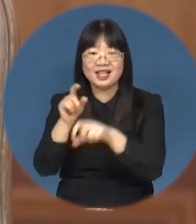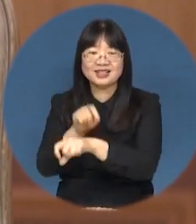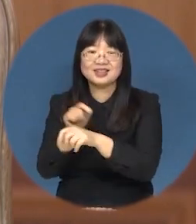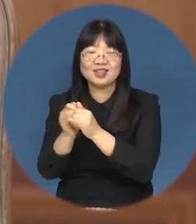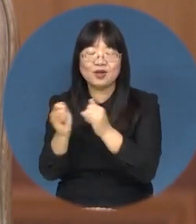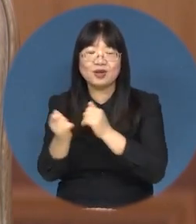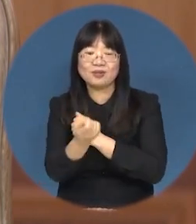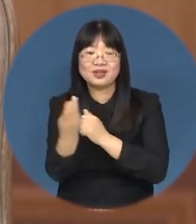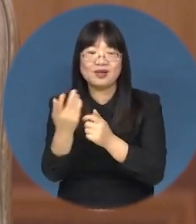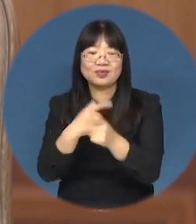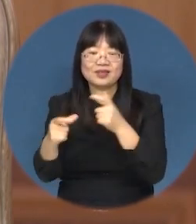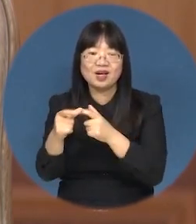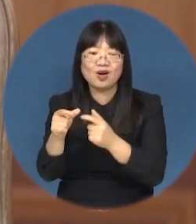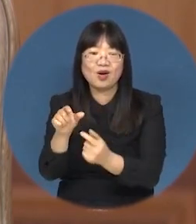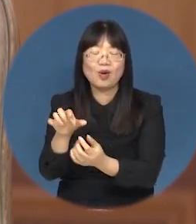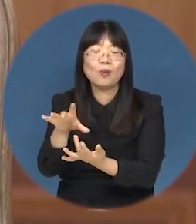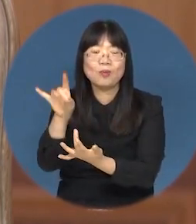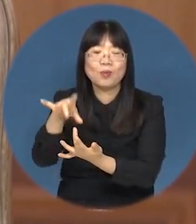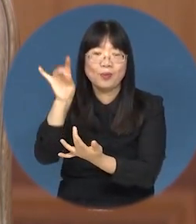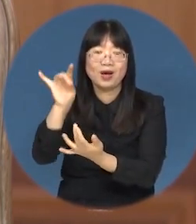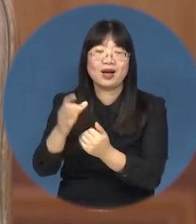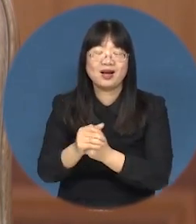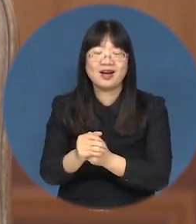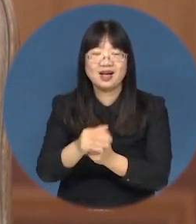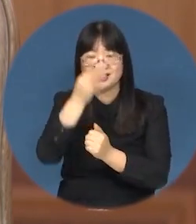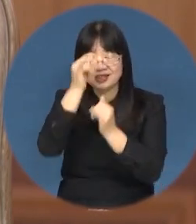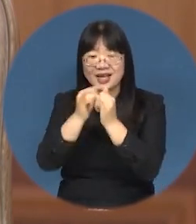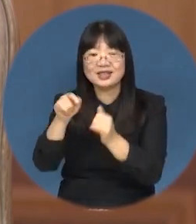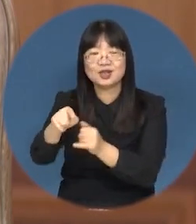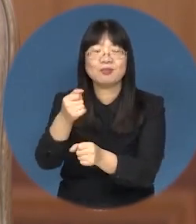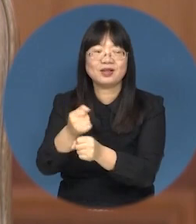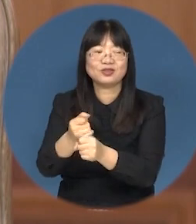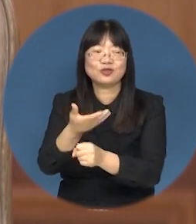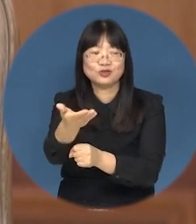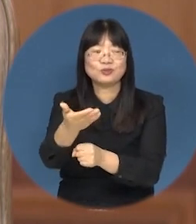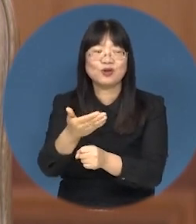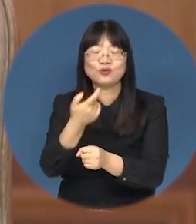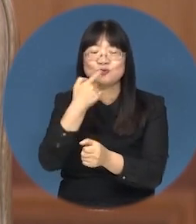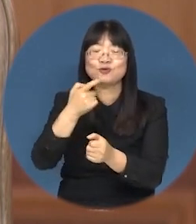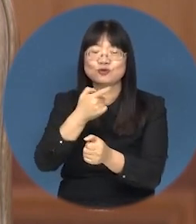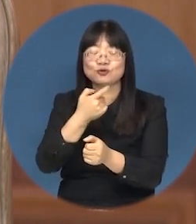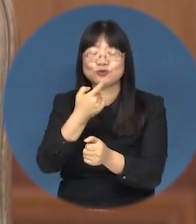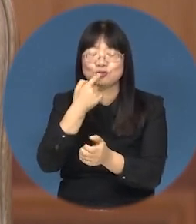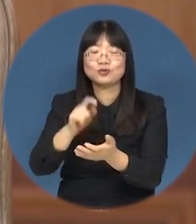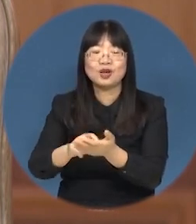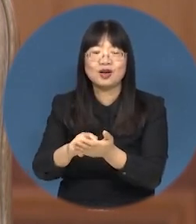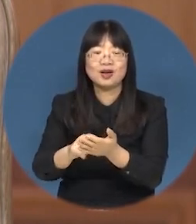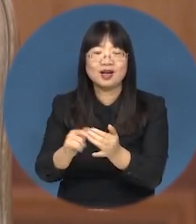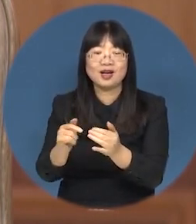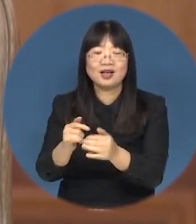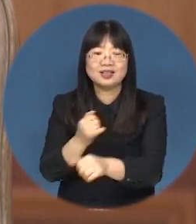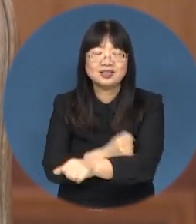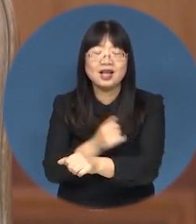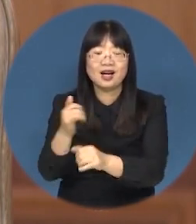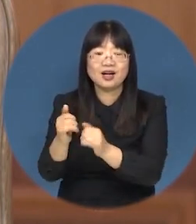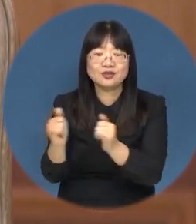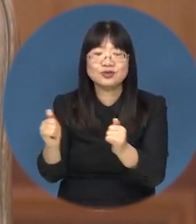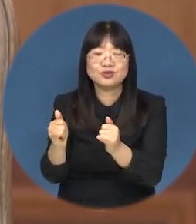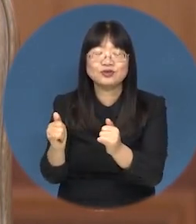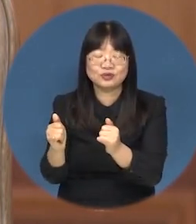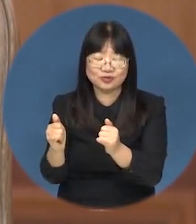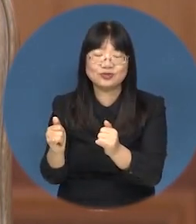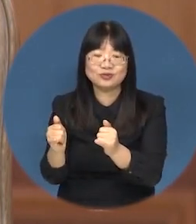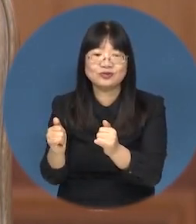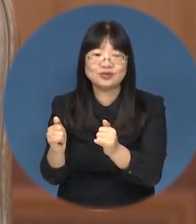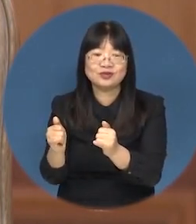명만 더 이렇게 좀 뽑아가지고 기술자들을, 기술자들이 그 제작을 해주면 되거든요. 크게 예, 예. 인건비가 많이 들어갈 뿐이지 뭐 어떤 재료가